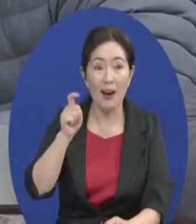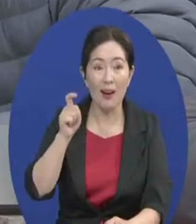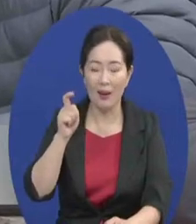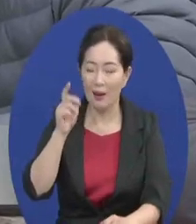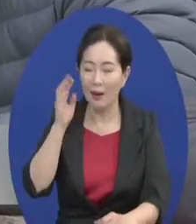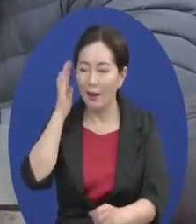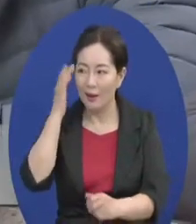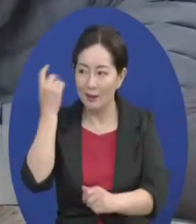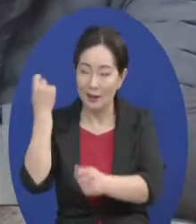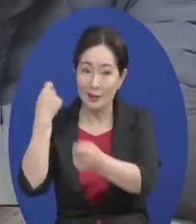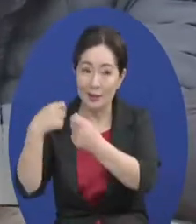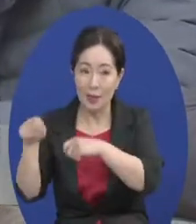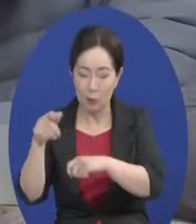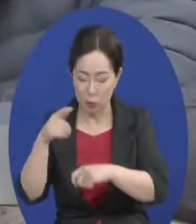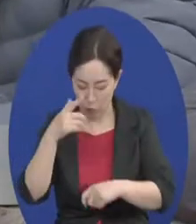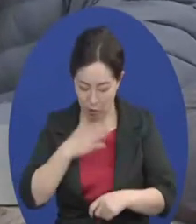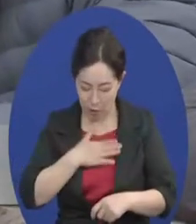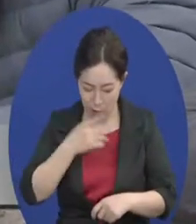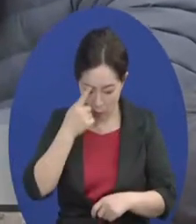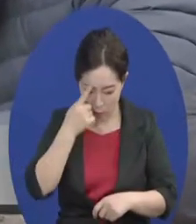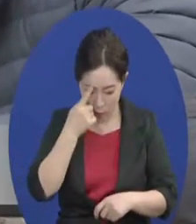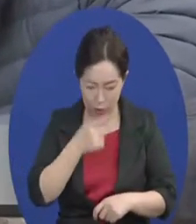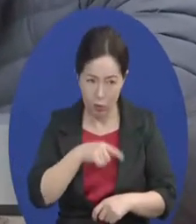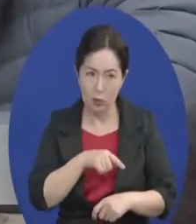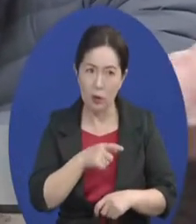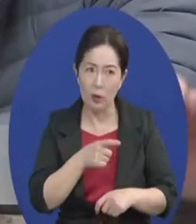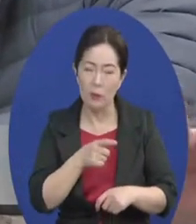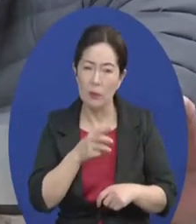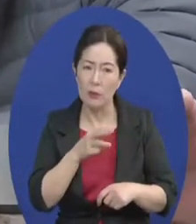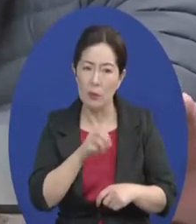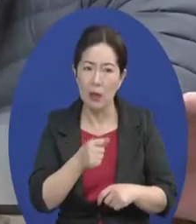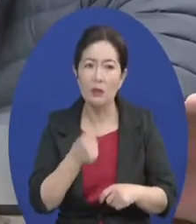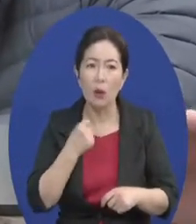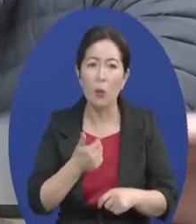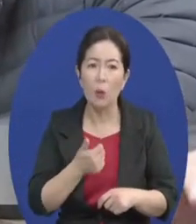экспорт нь гарах боллоо гэхэд яг манай мал одоо өнөөдөр тоон өрөхгүй.